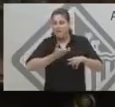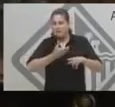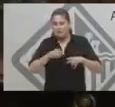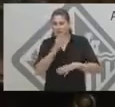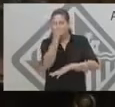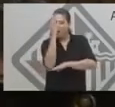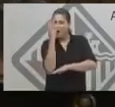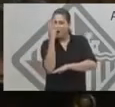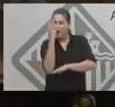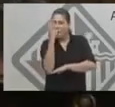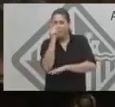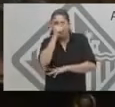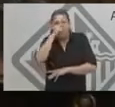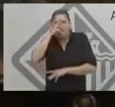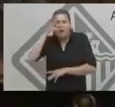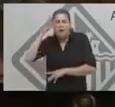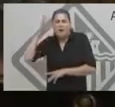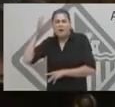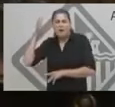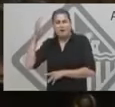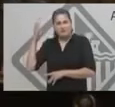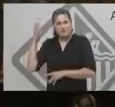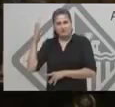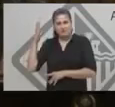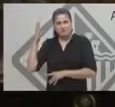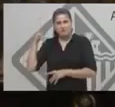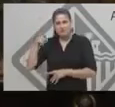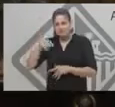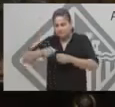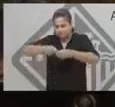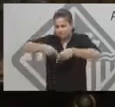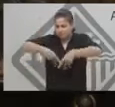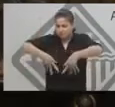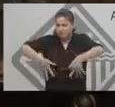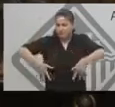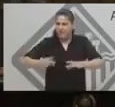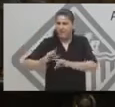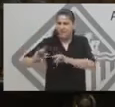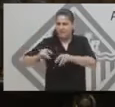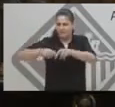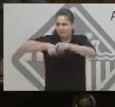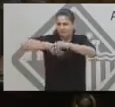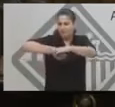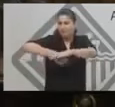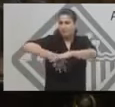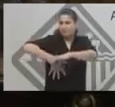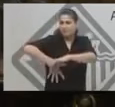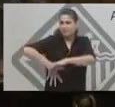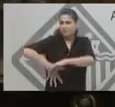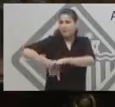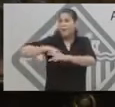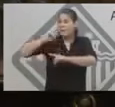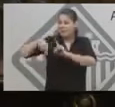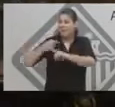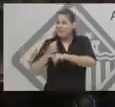mil·lenari que des del seu present i arrelament profund a la terra obre les seves branques al